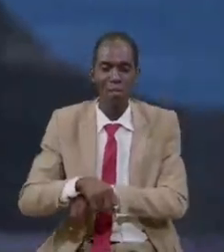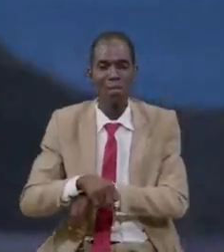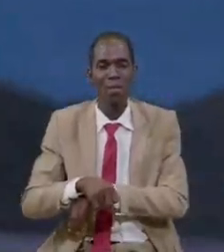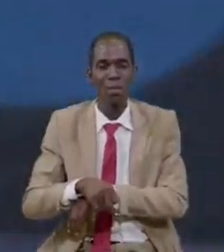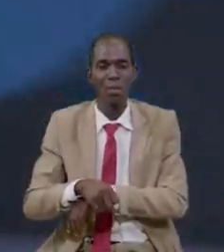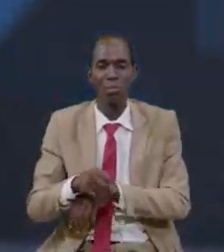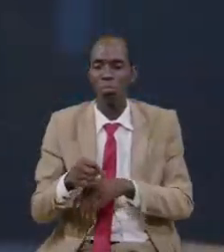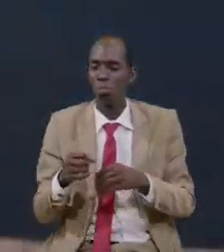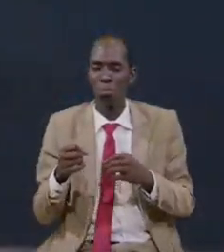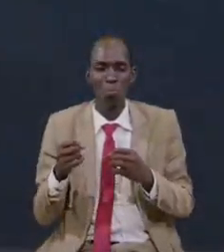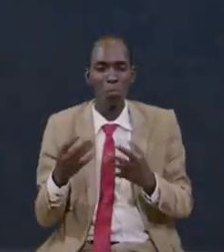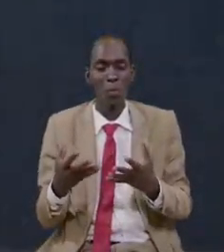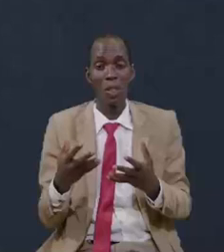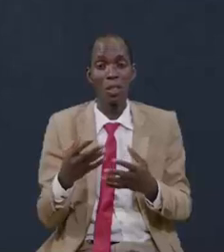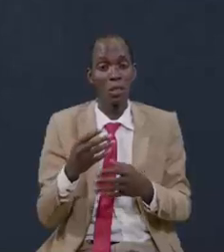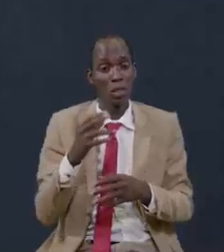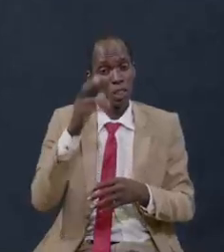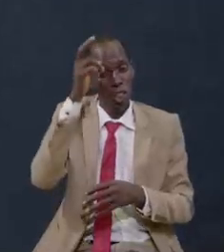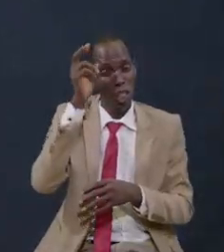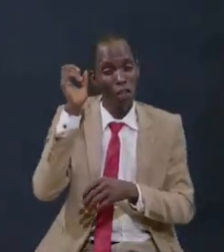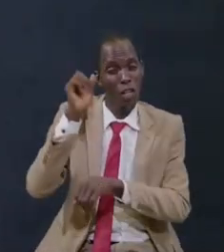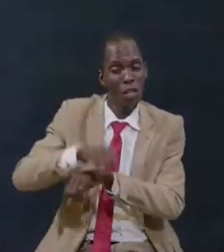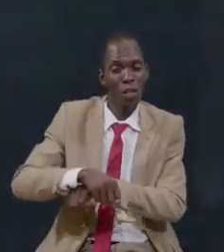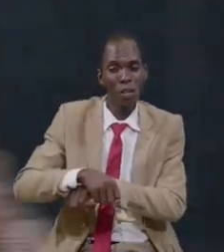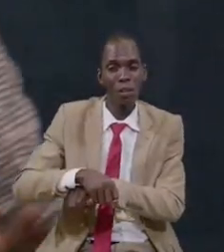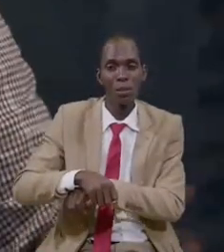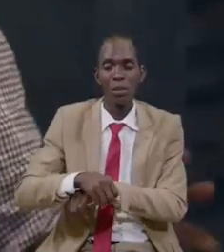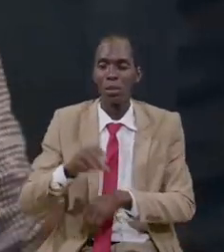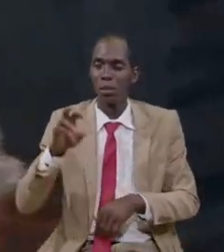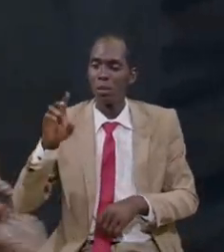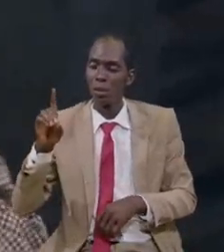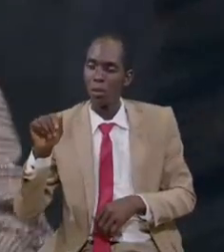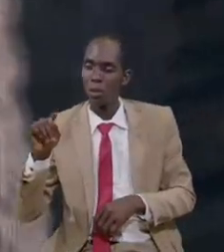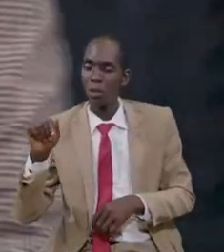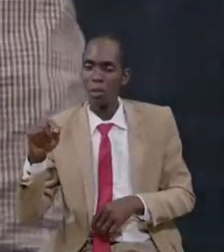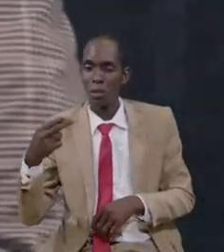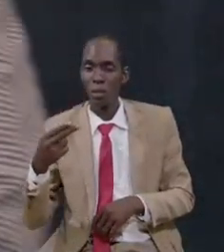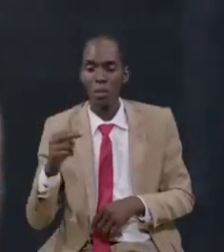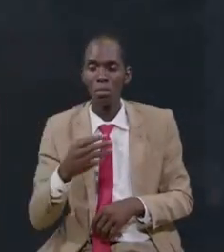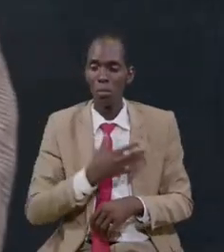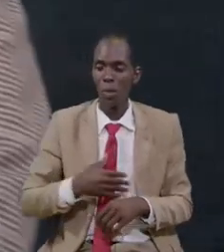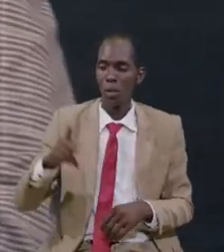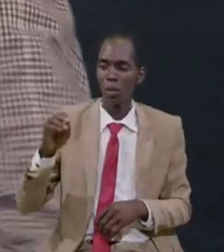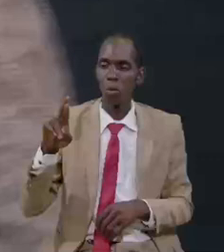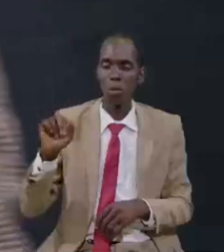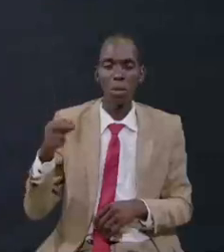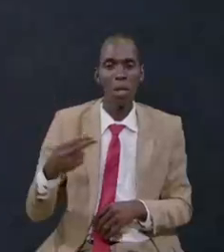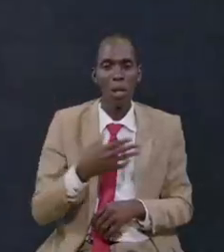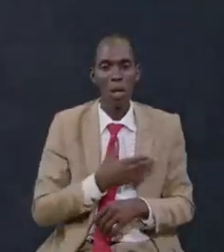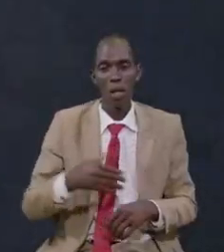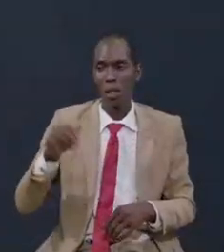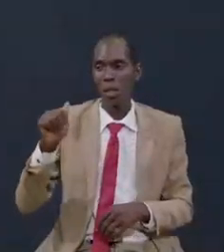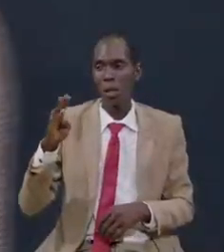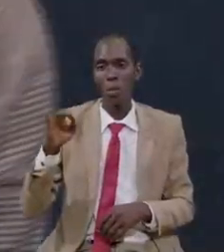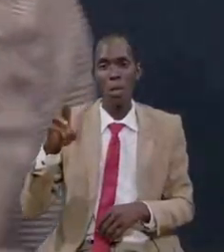Nimrod. Parce qu'il a vaincu Corée, Dathan et Abiram. Il pensait qui pouvait venir n'importe